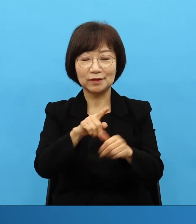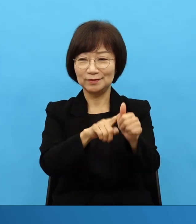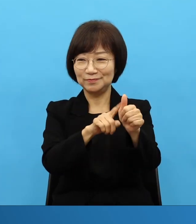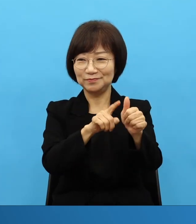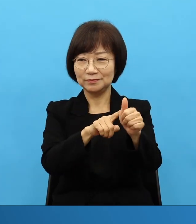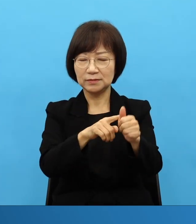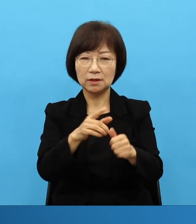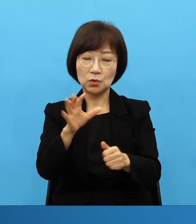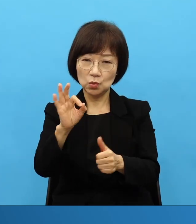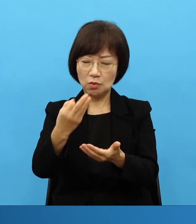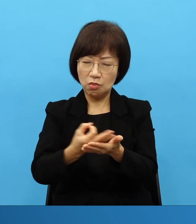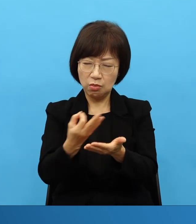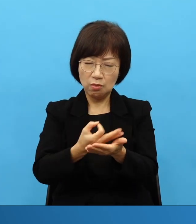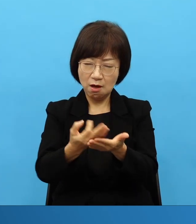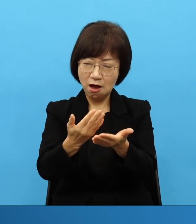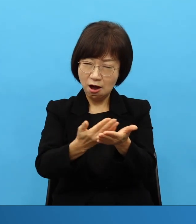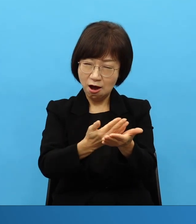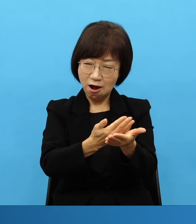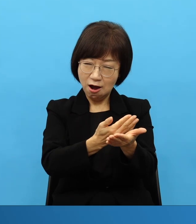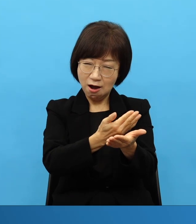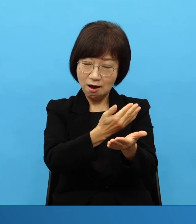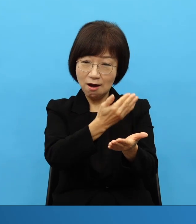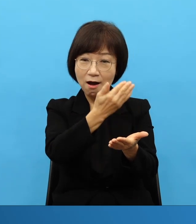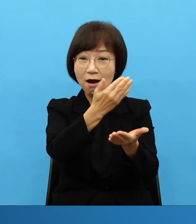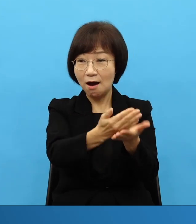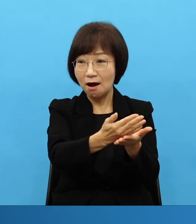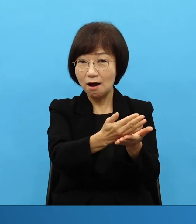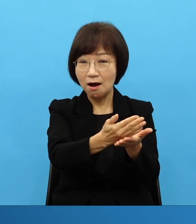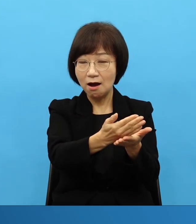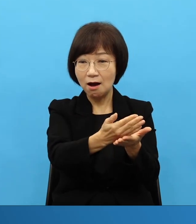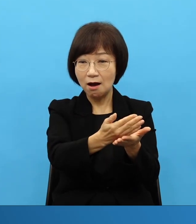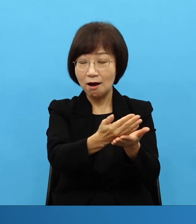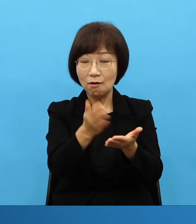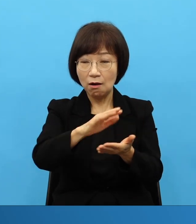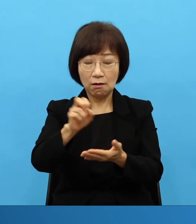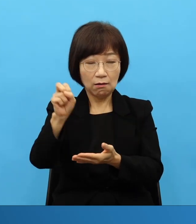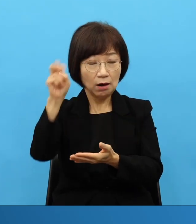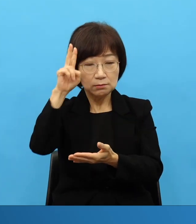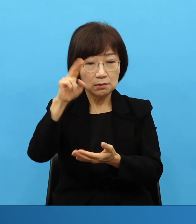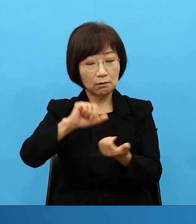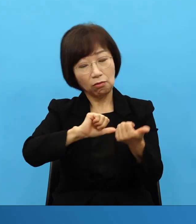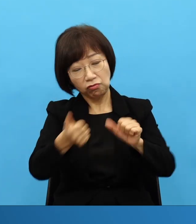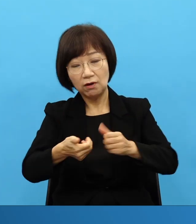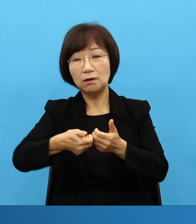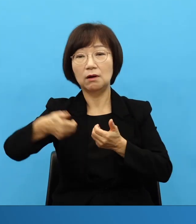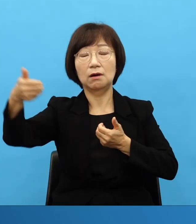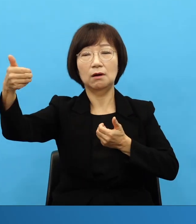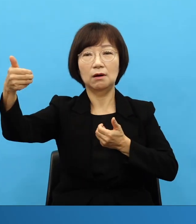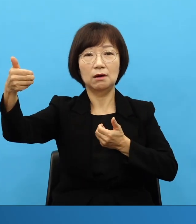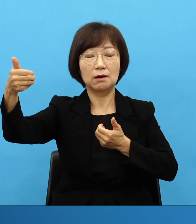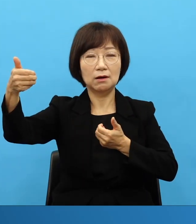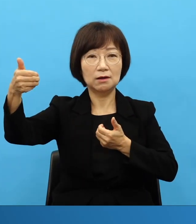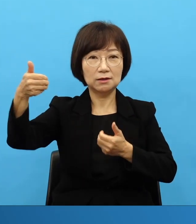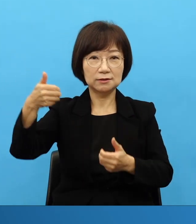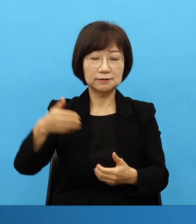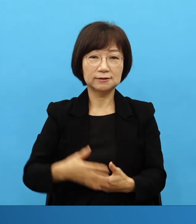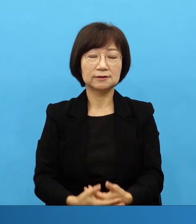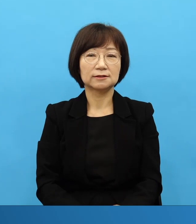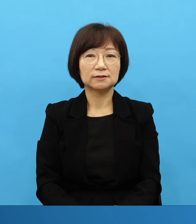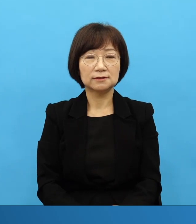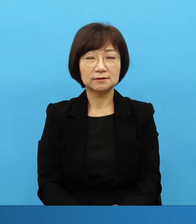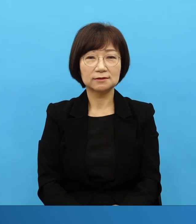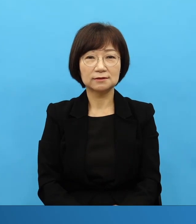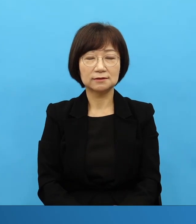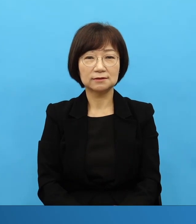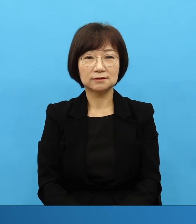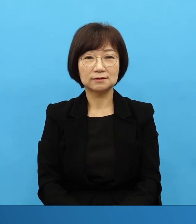많이 벌어서 열심히 했는데 어느 날 갑자기 죽어버렸어요. And then I saw another individual who worked so hard and made so much money, and one day